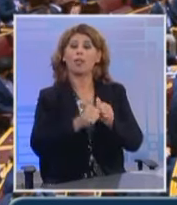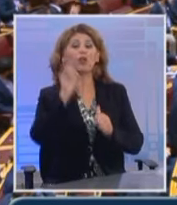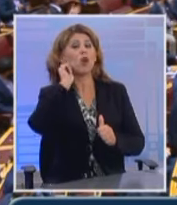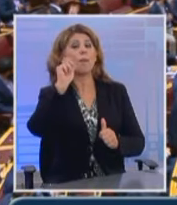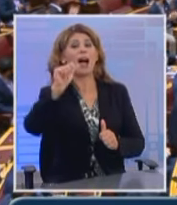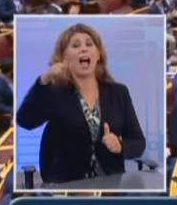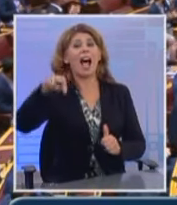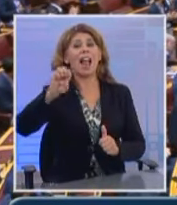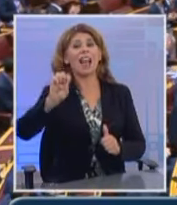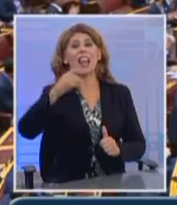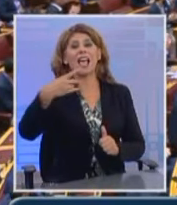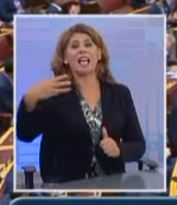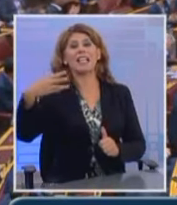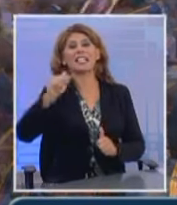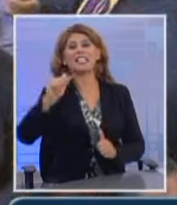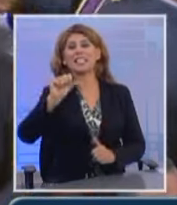Αλέξας Θεόδωρος